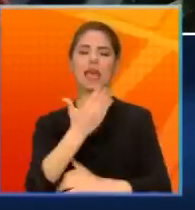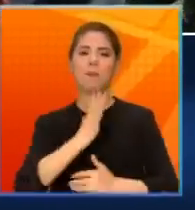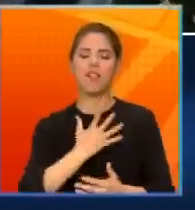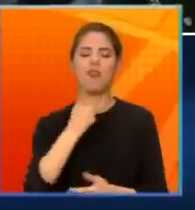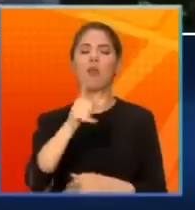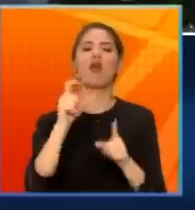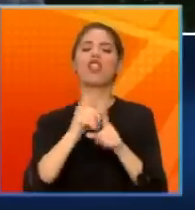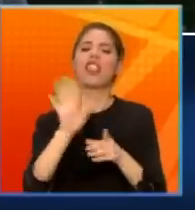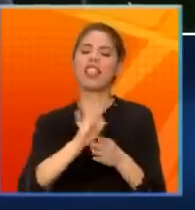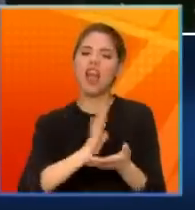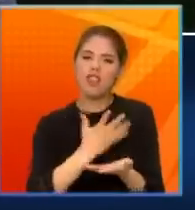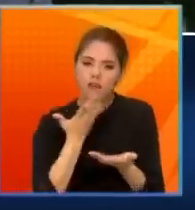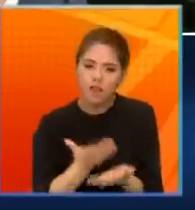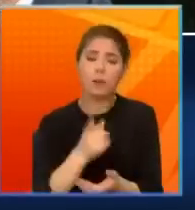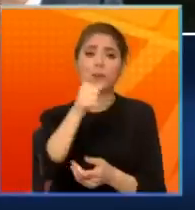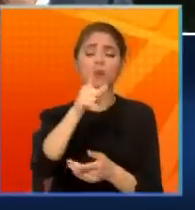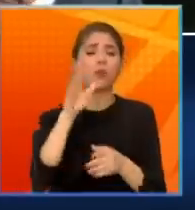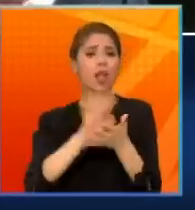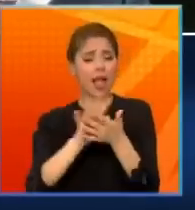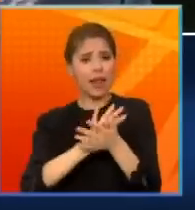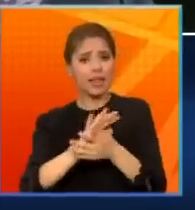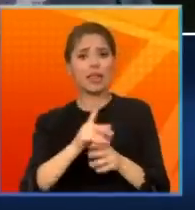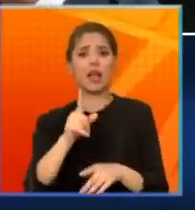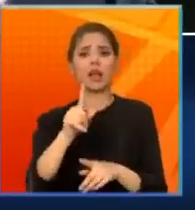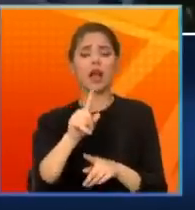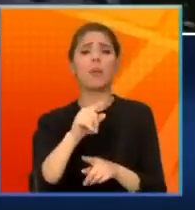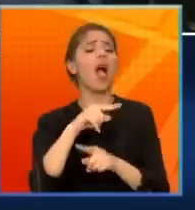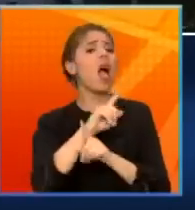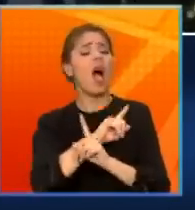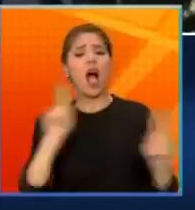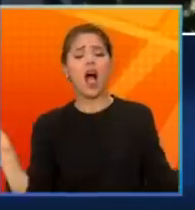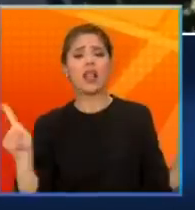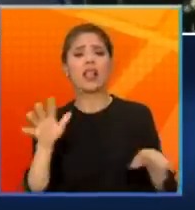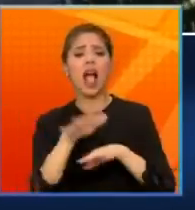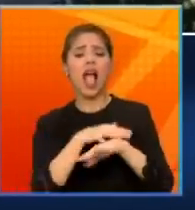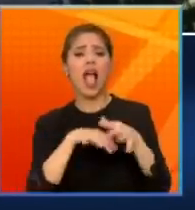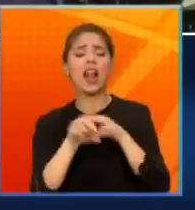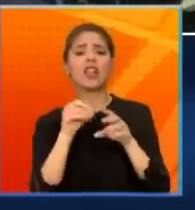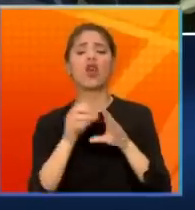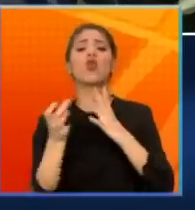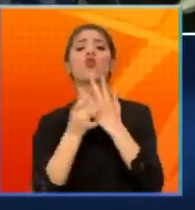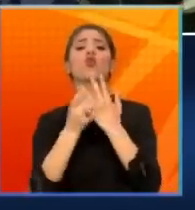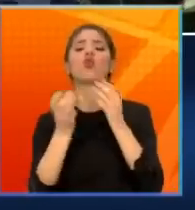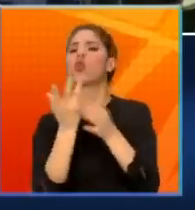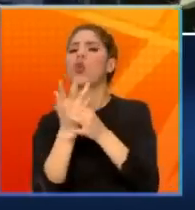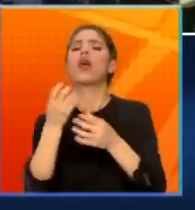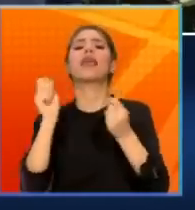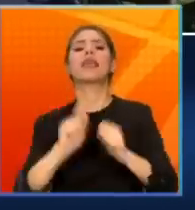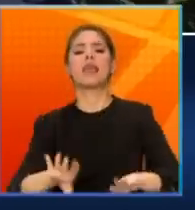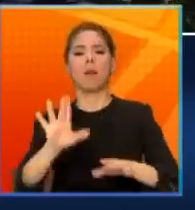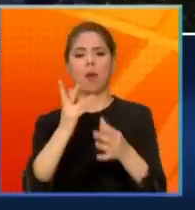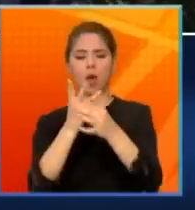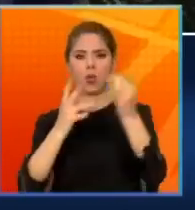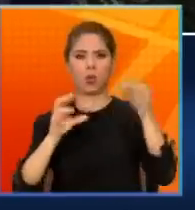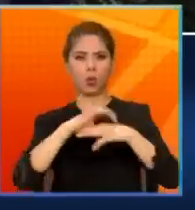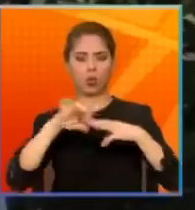bir deterjan etkisi var. Bir kere elinizi yıkarken asla ve asla elinizde bir yüzük olmayacak. Yani sizin bunu mutlaka